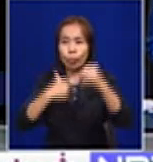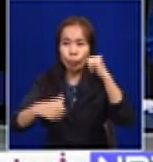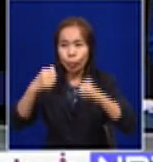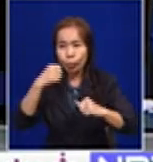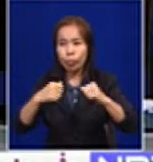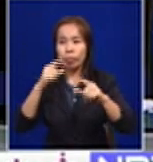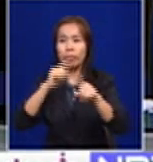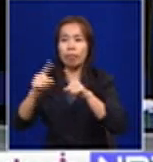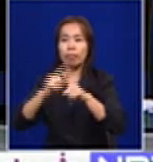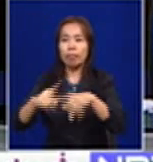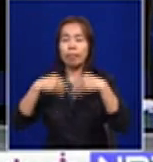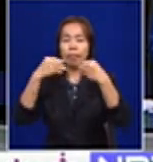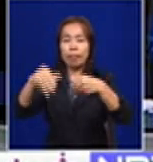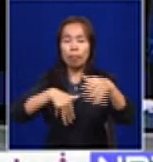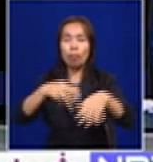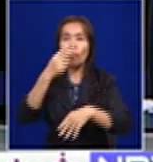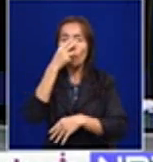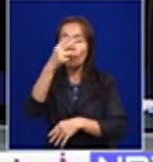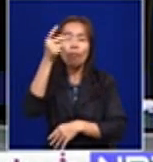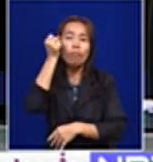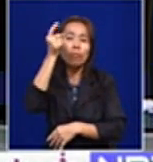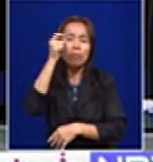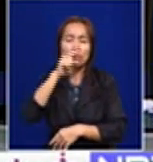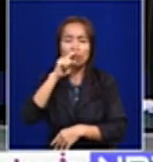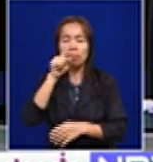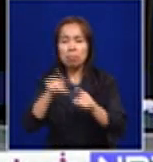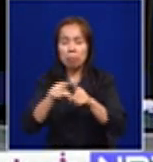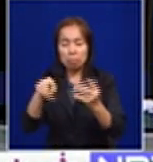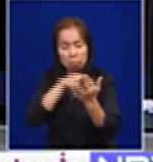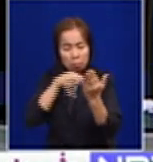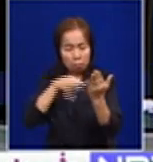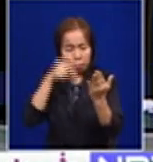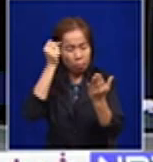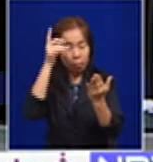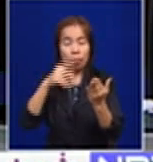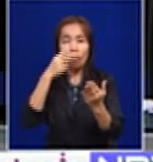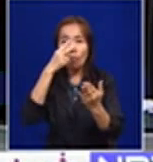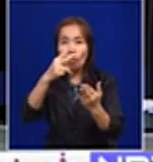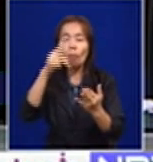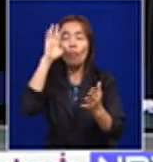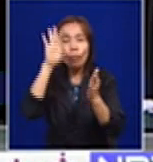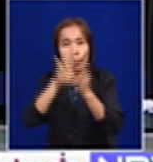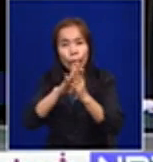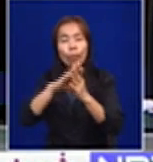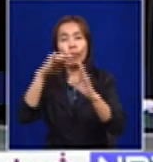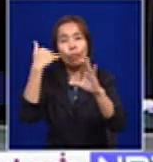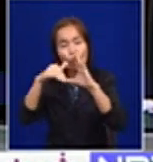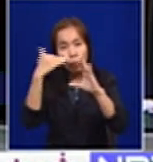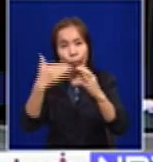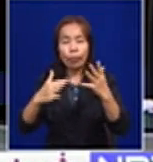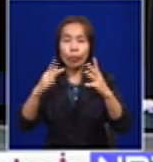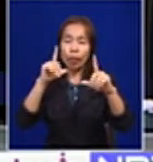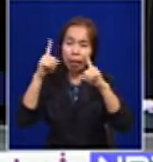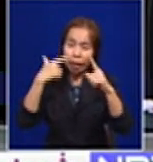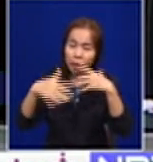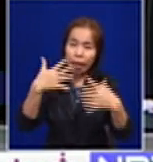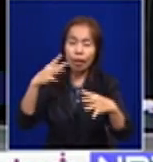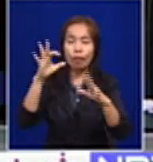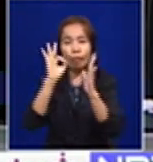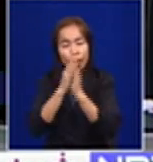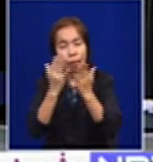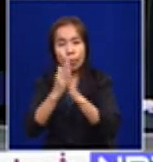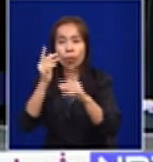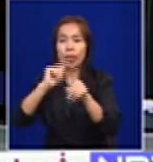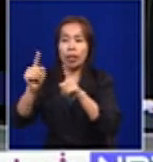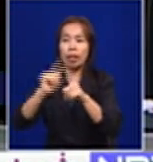ที่ค่อนข้างที่จะเข้าใจง่ายเลยทีเดียวนะคะผ่านสื่อวิดีโอคอนออนไลน์แล้วก็เพื่อที่จะให้ประชาชนทั่วไปค่ะได้รับรู้ก่อนที่จะมีการวิพากษ์วิจ